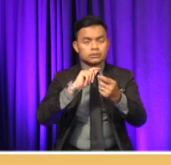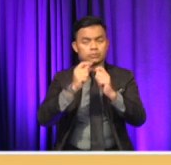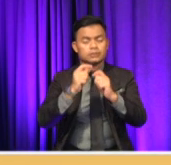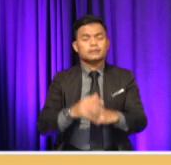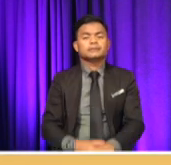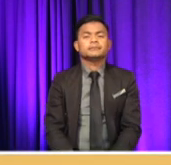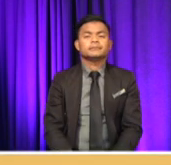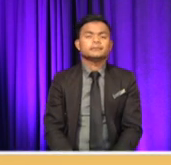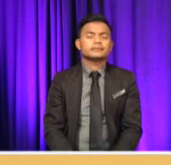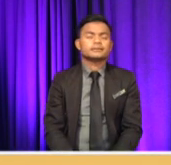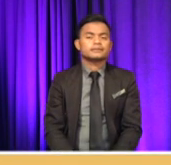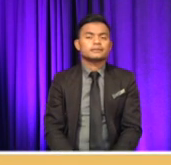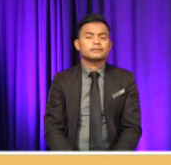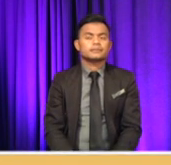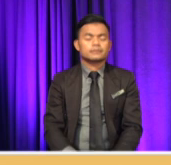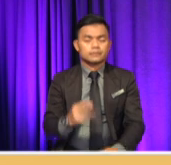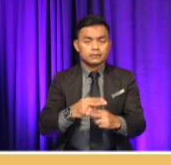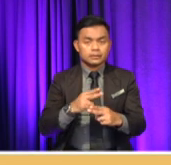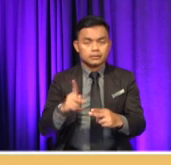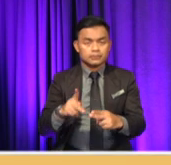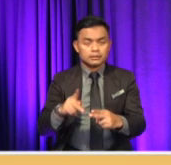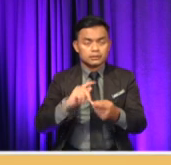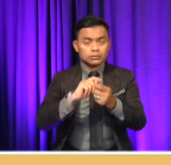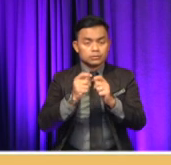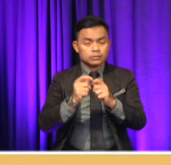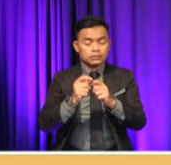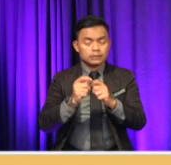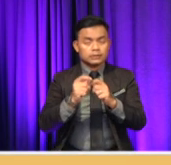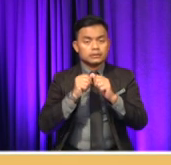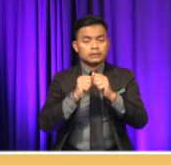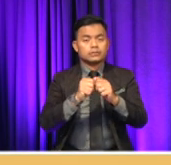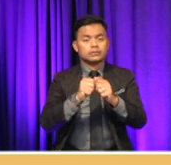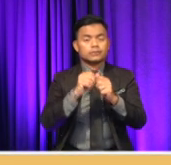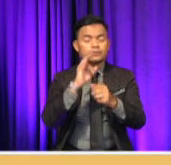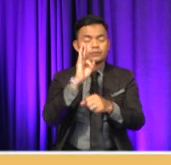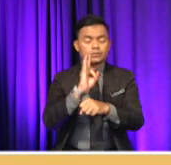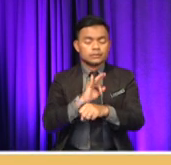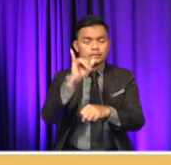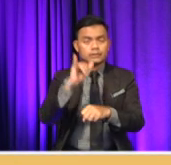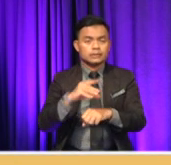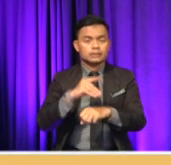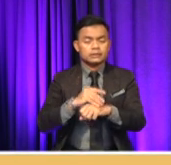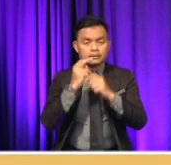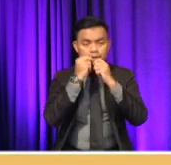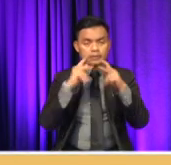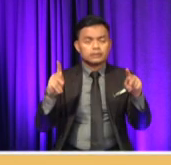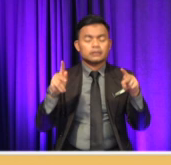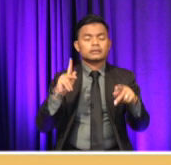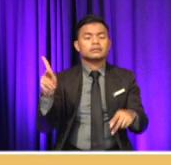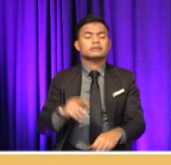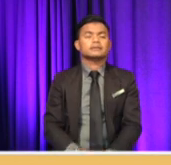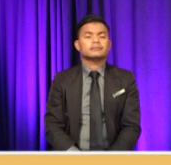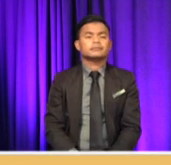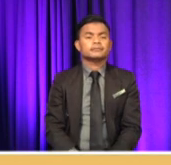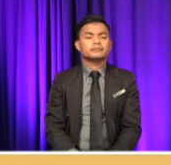tanya tersebut mengikut fungsi yang telah dinyatakan oke yang pertama naik atau